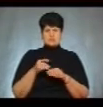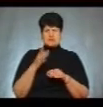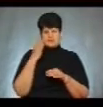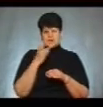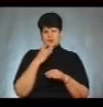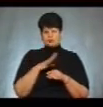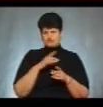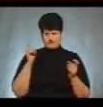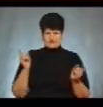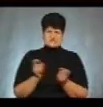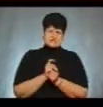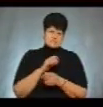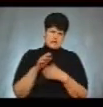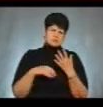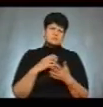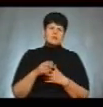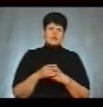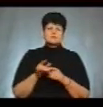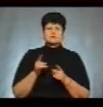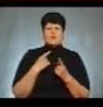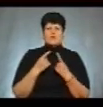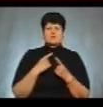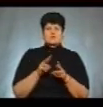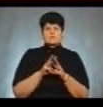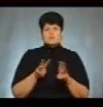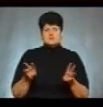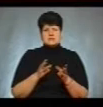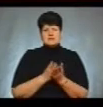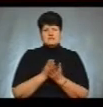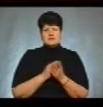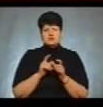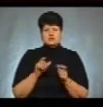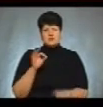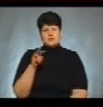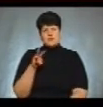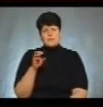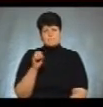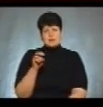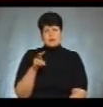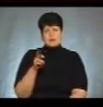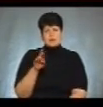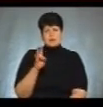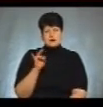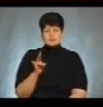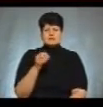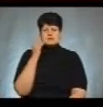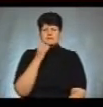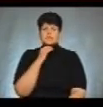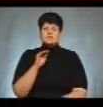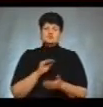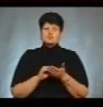був скандал, про який і говорив міністр інфраструктури Омелян. І завдяки